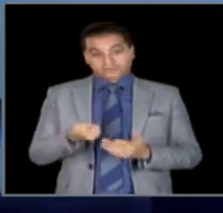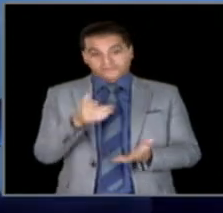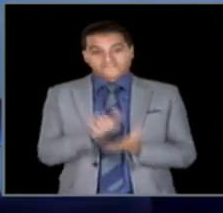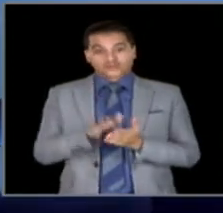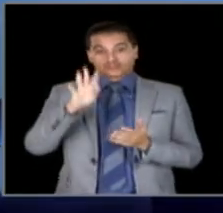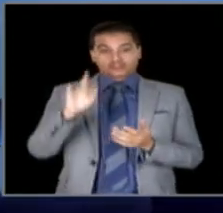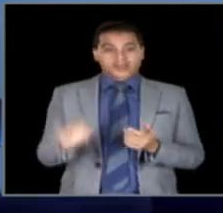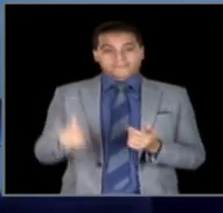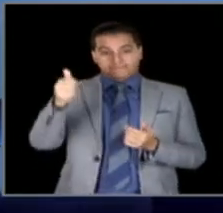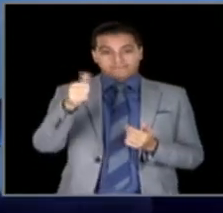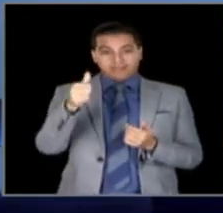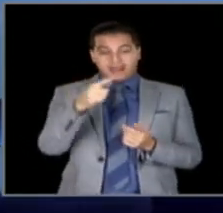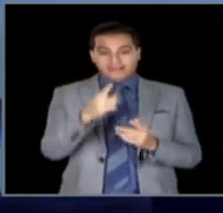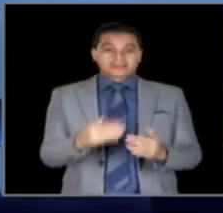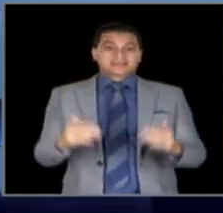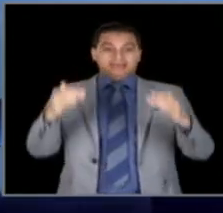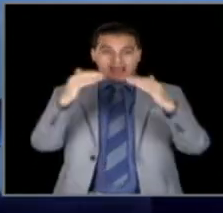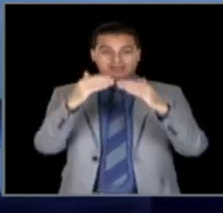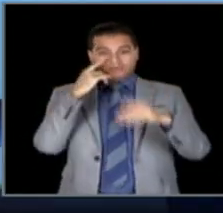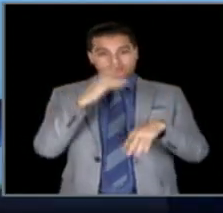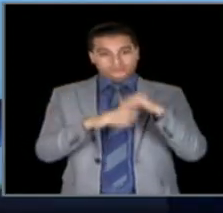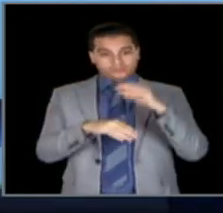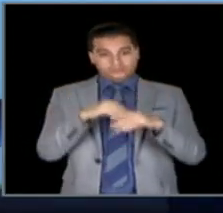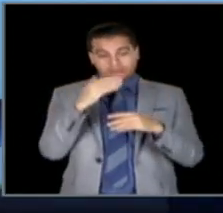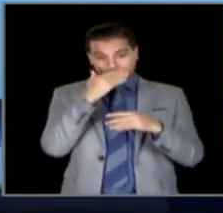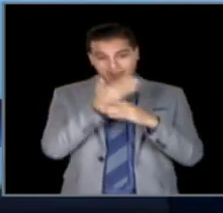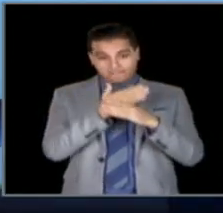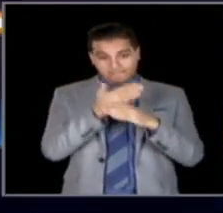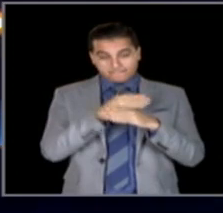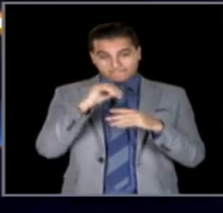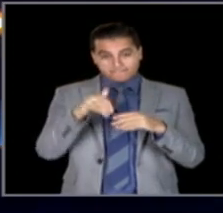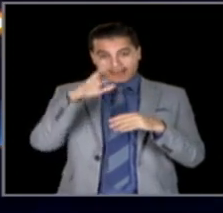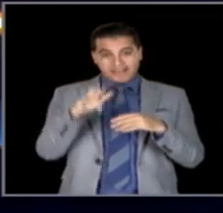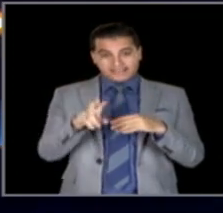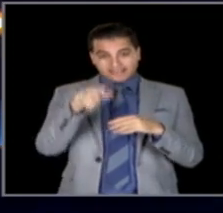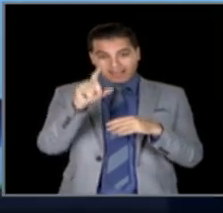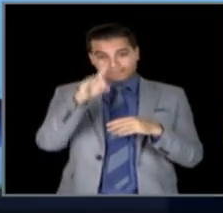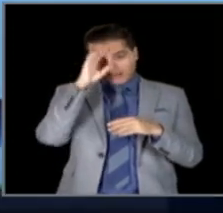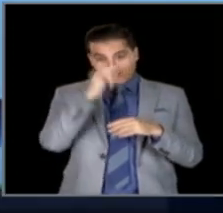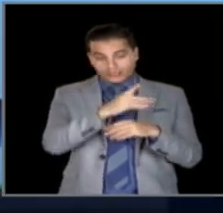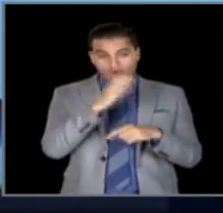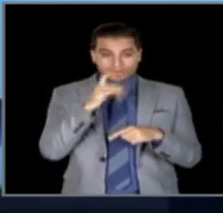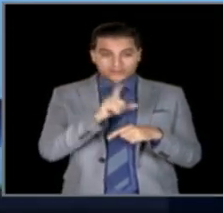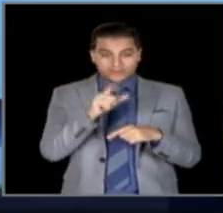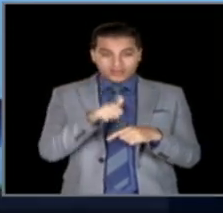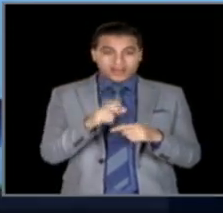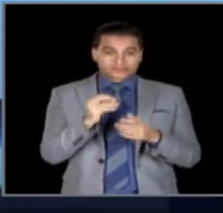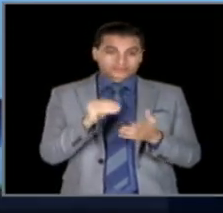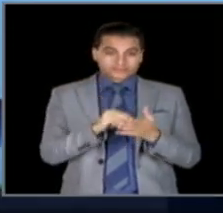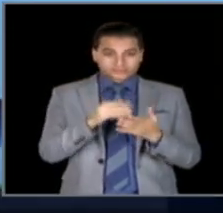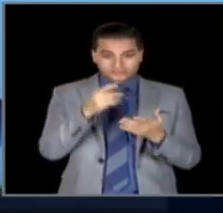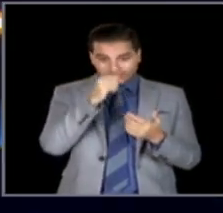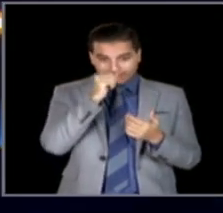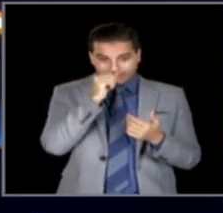فرصتك يا شيماء إنك تتعدلي، لأن ما هتاب لو جاوبتي صح خدتي 25. كل مرة